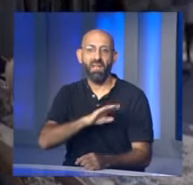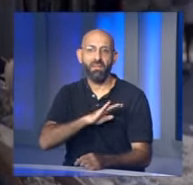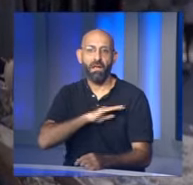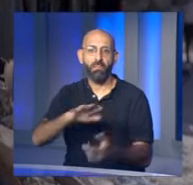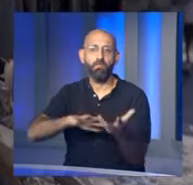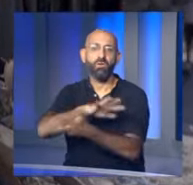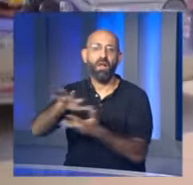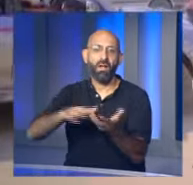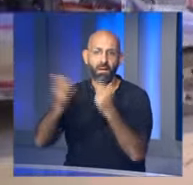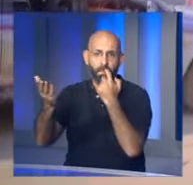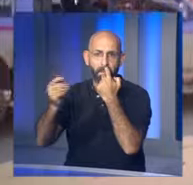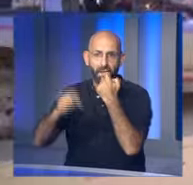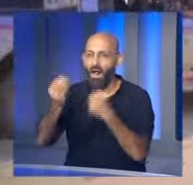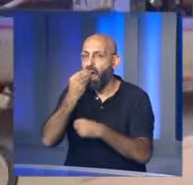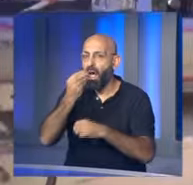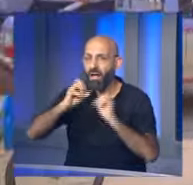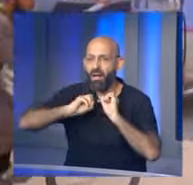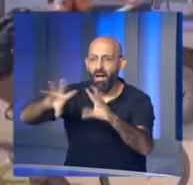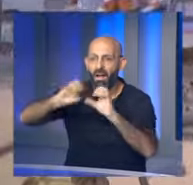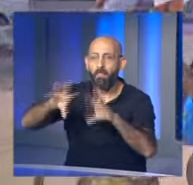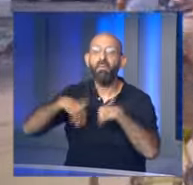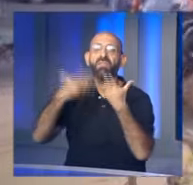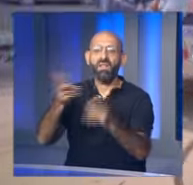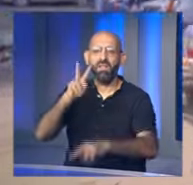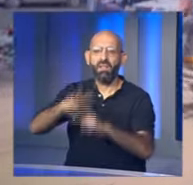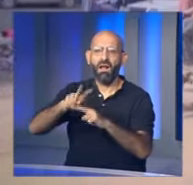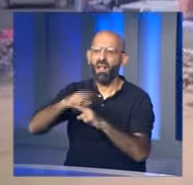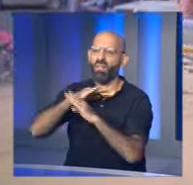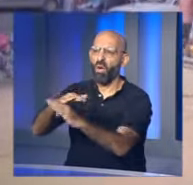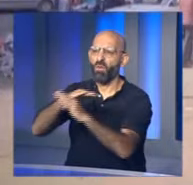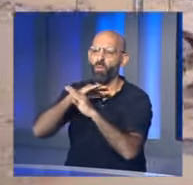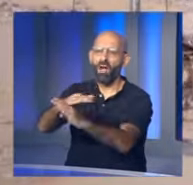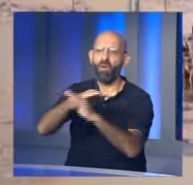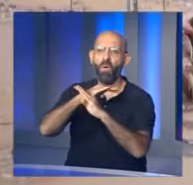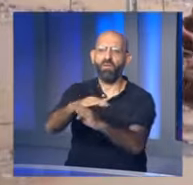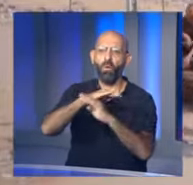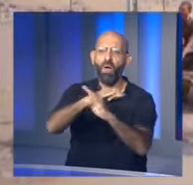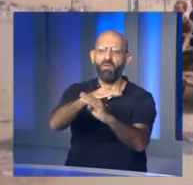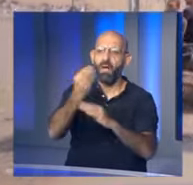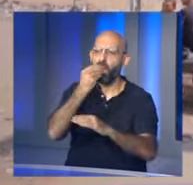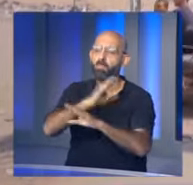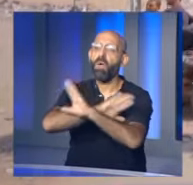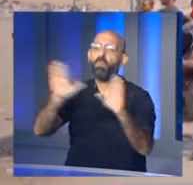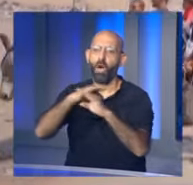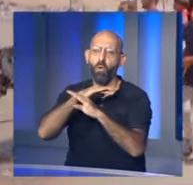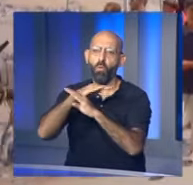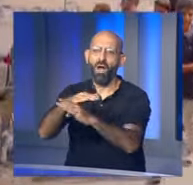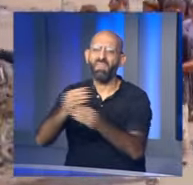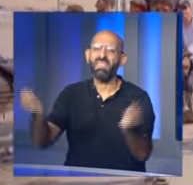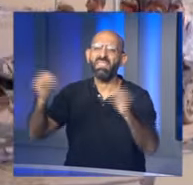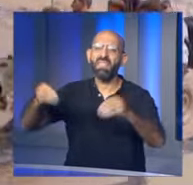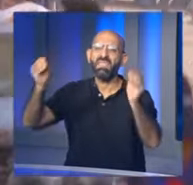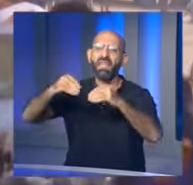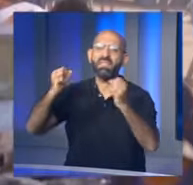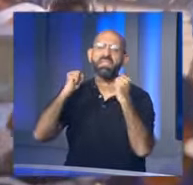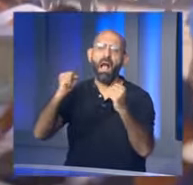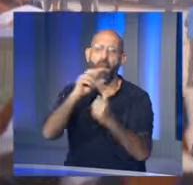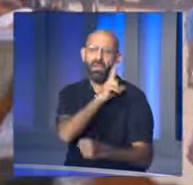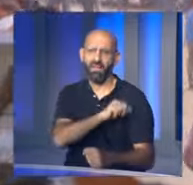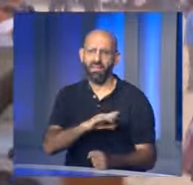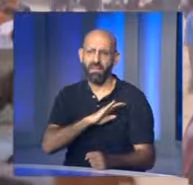امريكيون من ازمه انسانيه في شمال قطاع غزه مشيرين الى ان ثمه نقصا مستمرا في ادخال الطعام